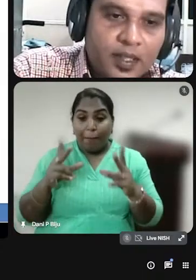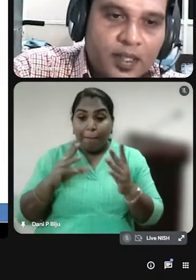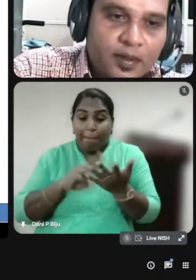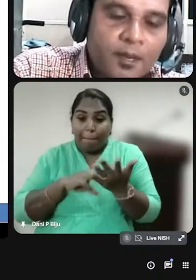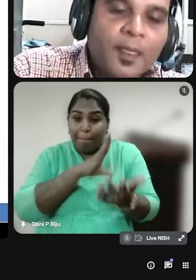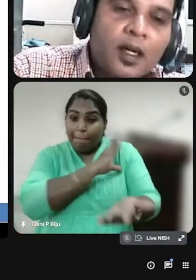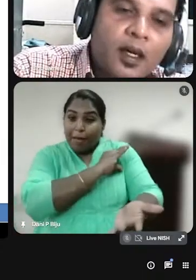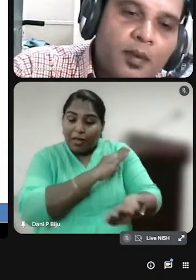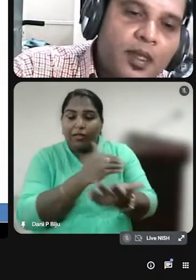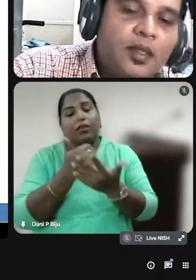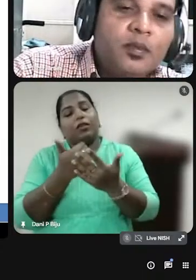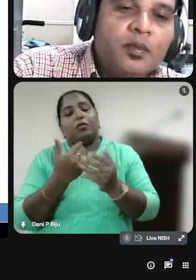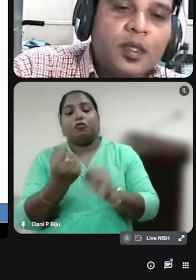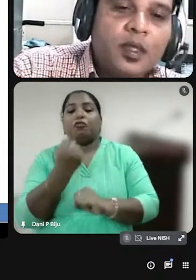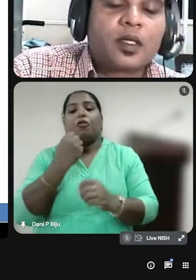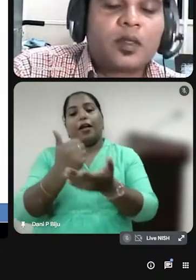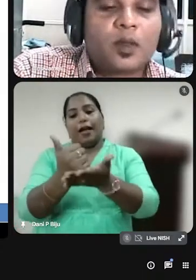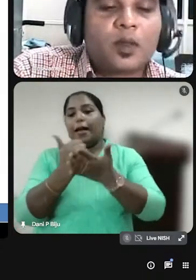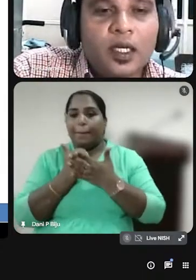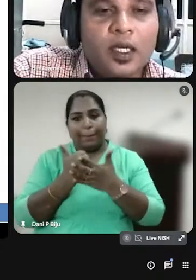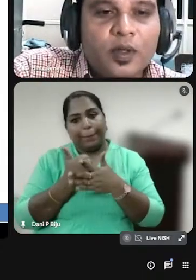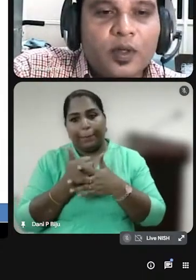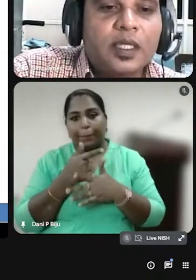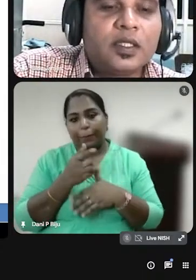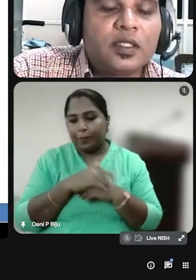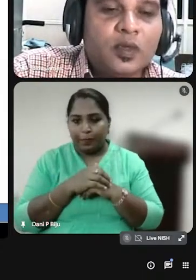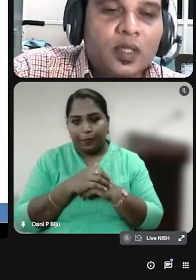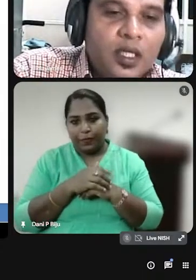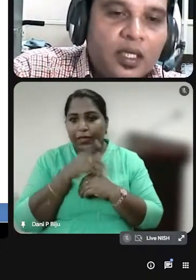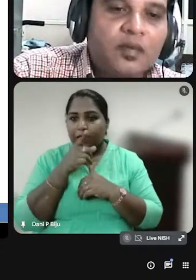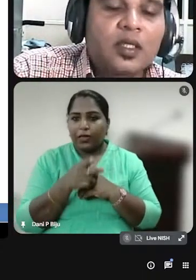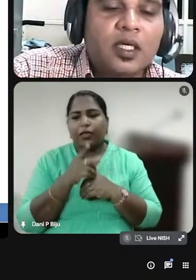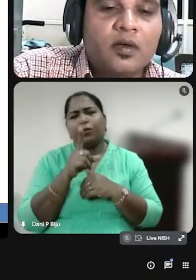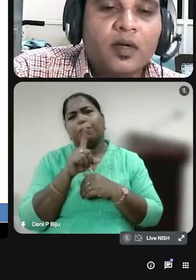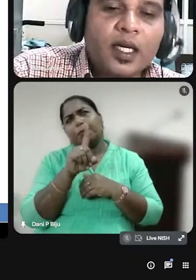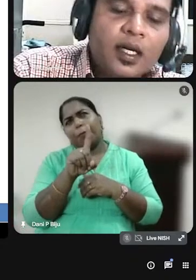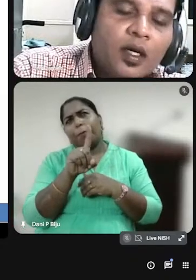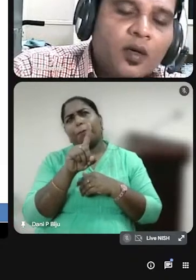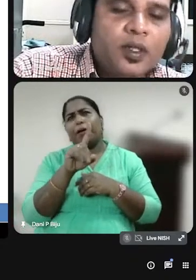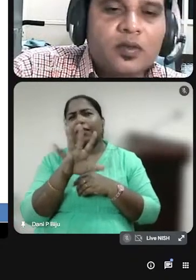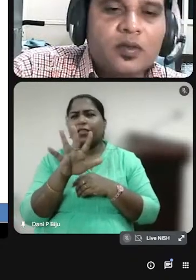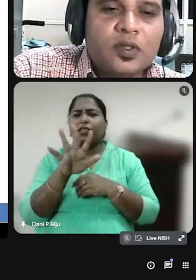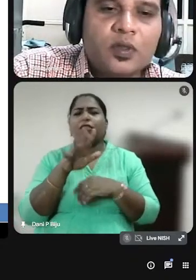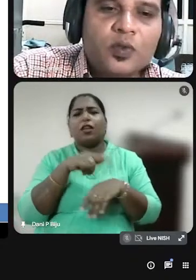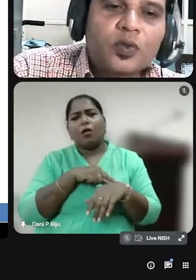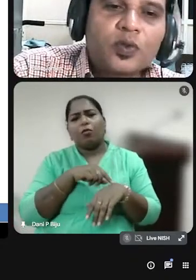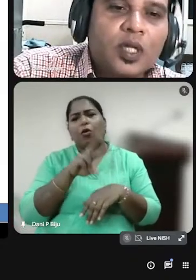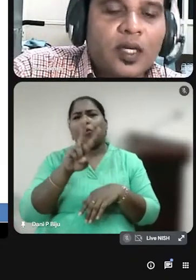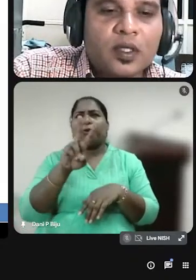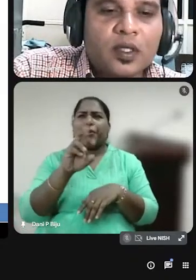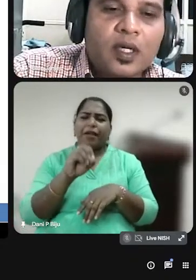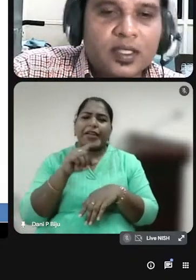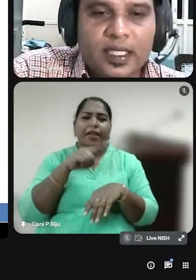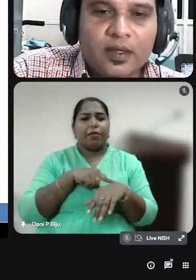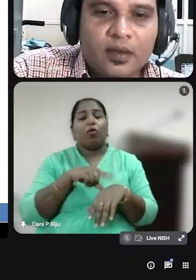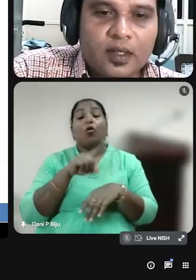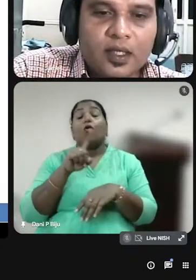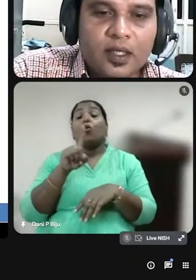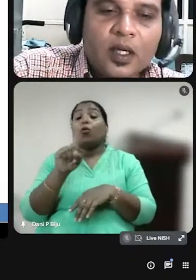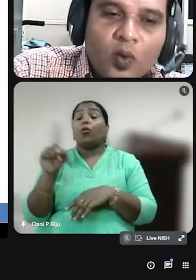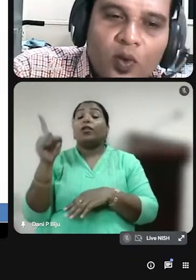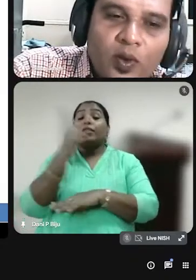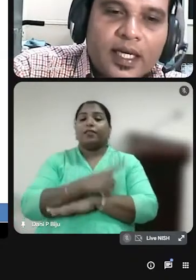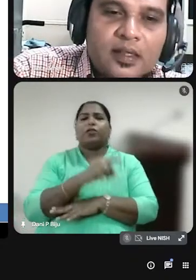ഈ സമയം. അപ്പം ഇതും ഈ പറഞ്ഞ പോലെ തന്നെ ഒരു 15 മുതൽ 20 തവണ വരെ ഒരു ദിവസം ഒരു 3-4 തവണ